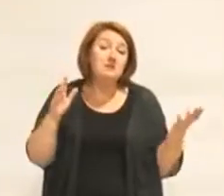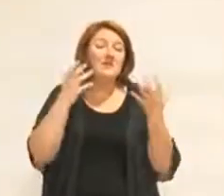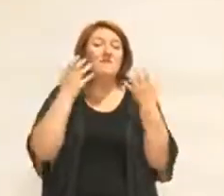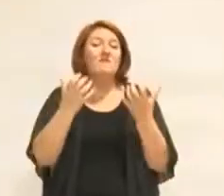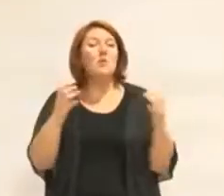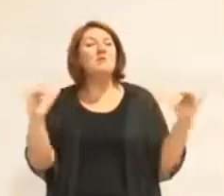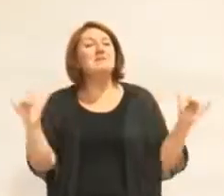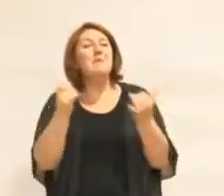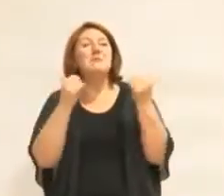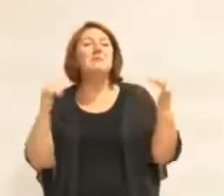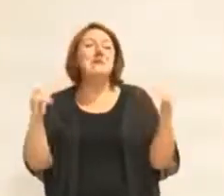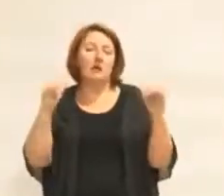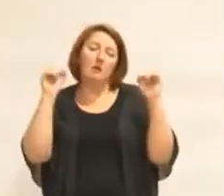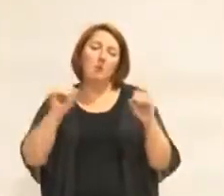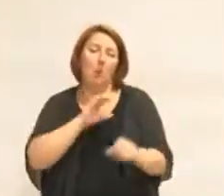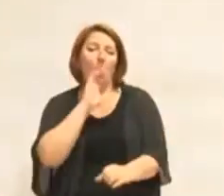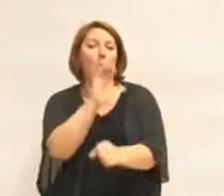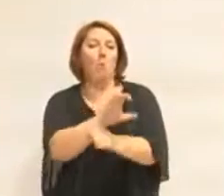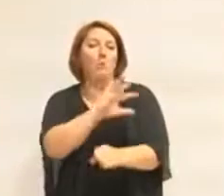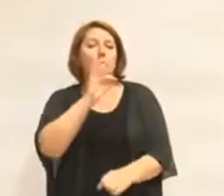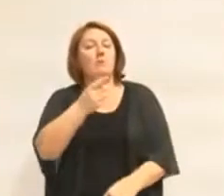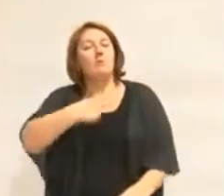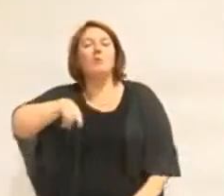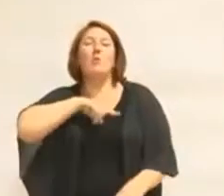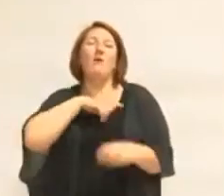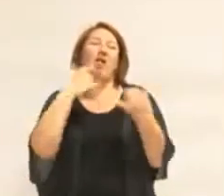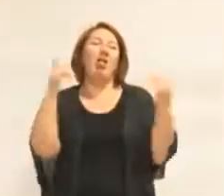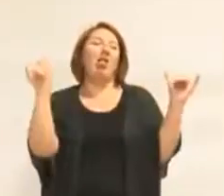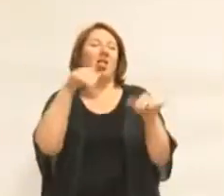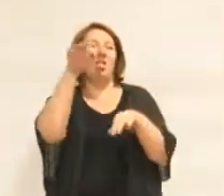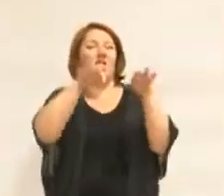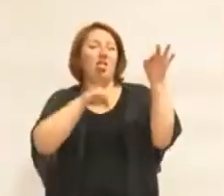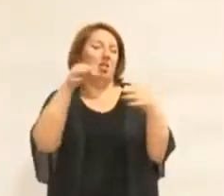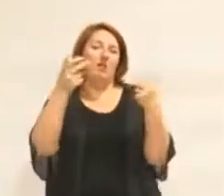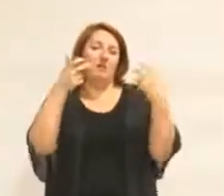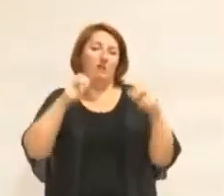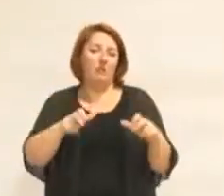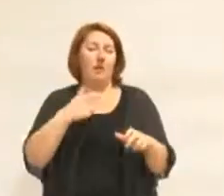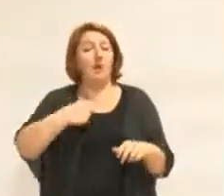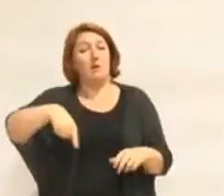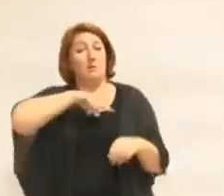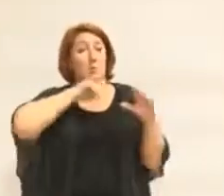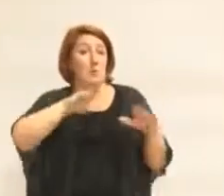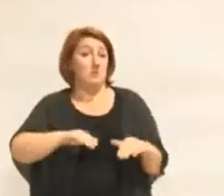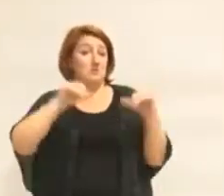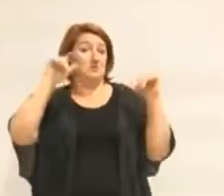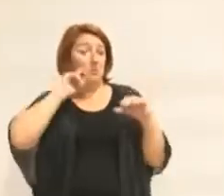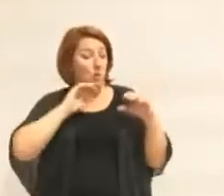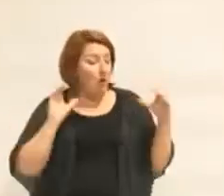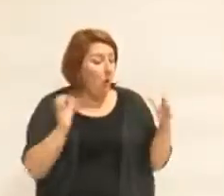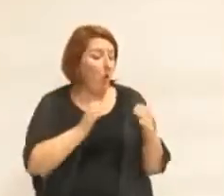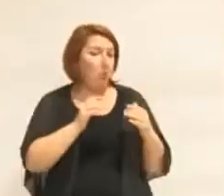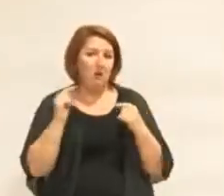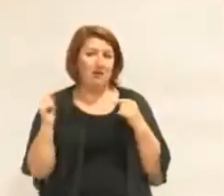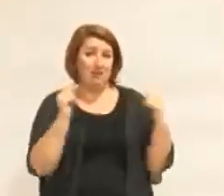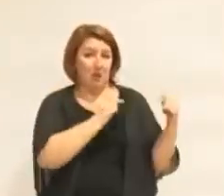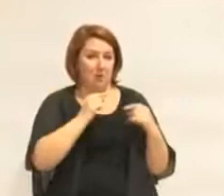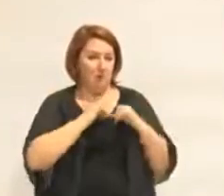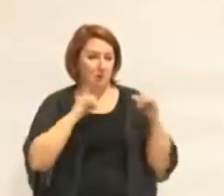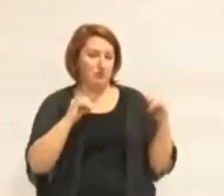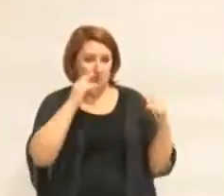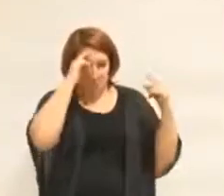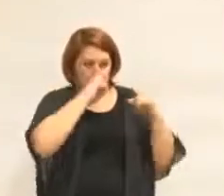on voterait contre, mais on ne va pas s'amuser. On s'abstiendra parce que je ne vous cache pas qu'au sein du groupe, le débat est très fort,